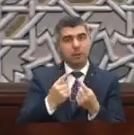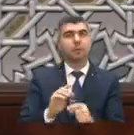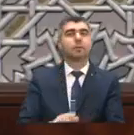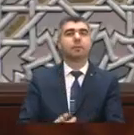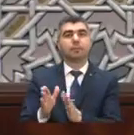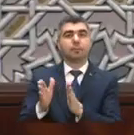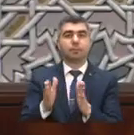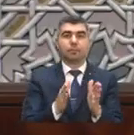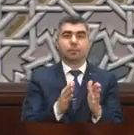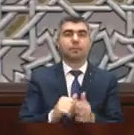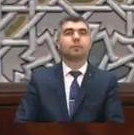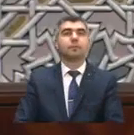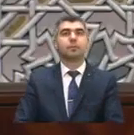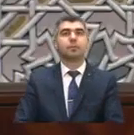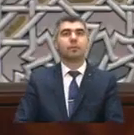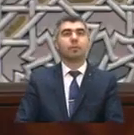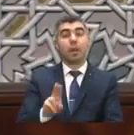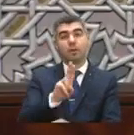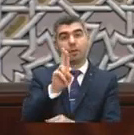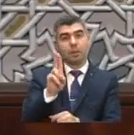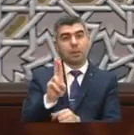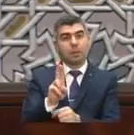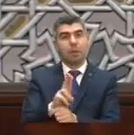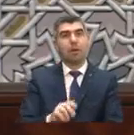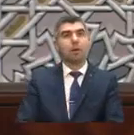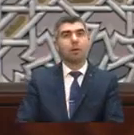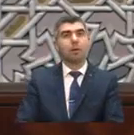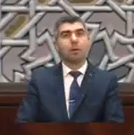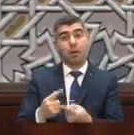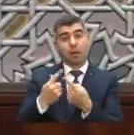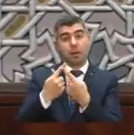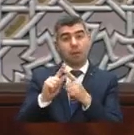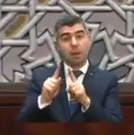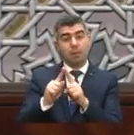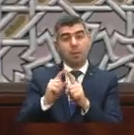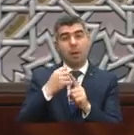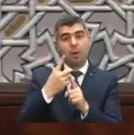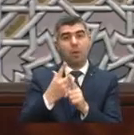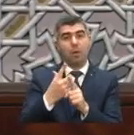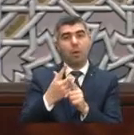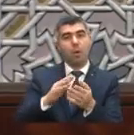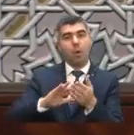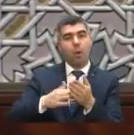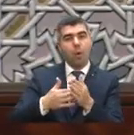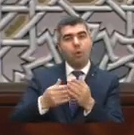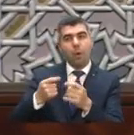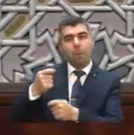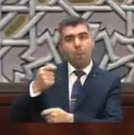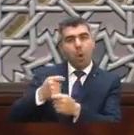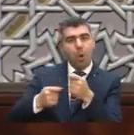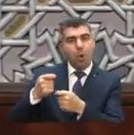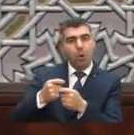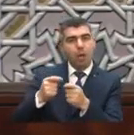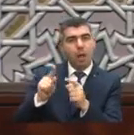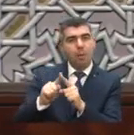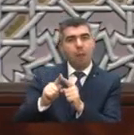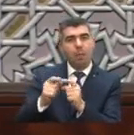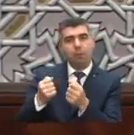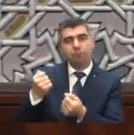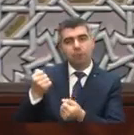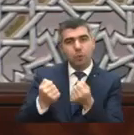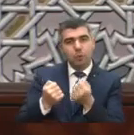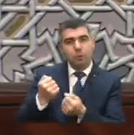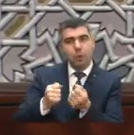شكرا السيد الوزير. السؤال الخامس عن وضعية قطاع النقل الطرقي للبضائع للسيدات والسادة النواب المحترمين من الفريق